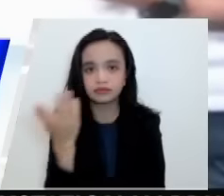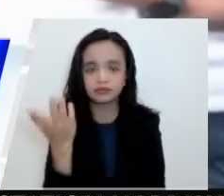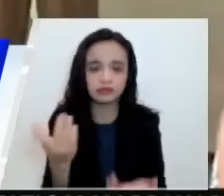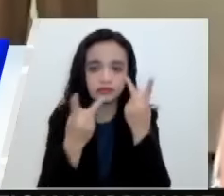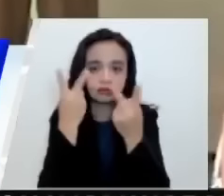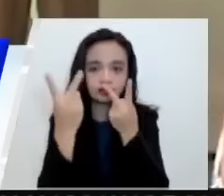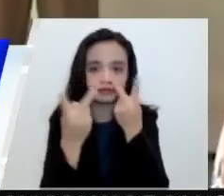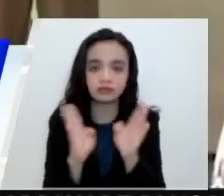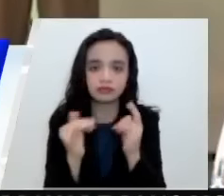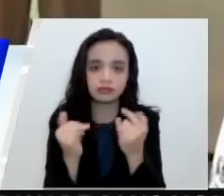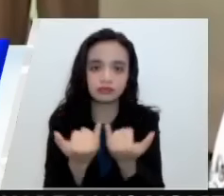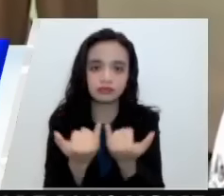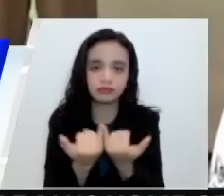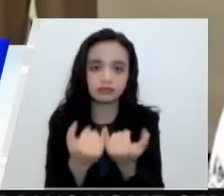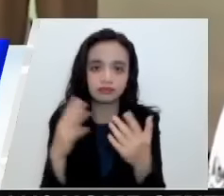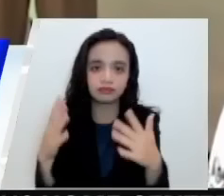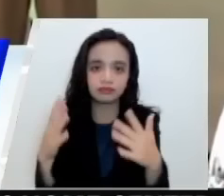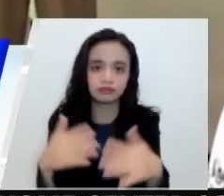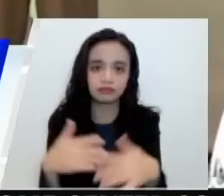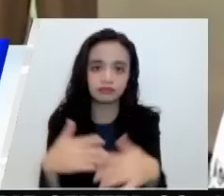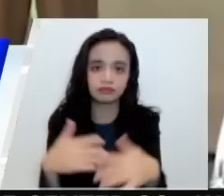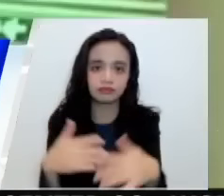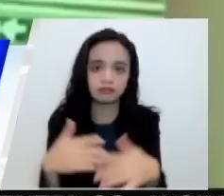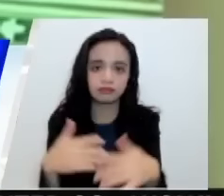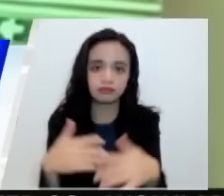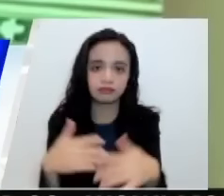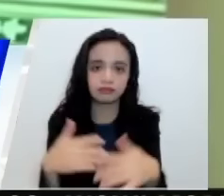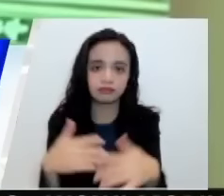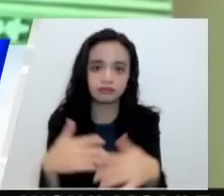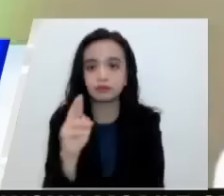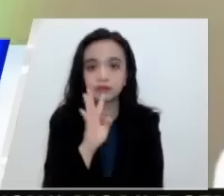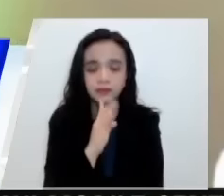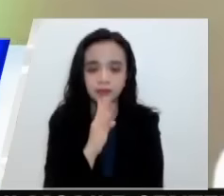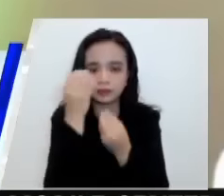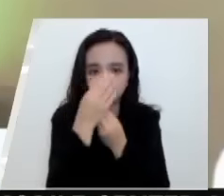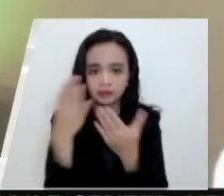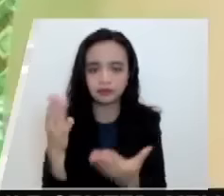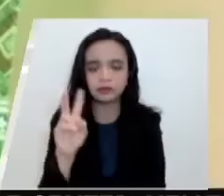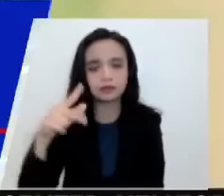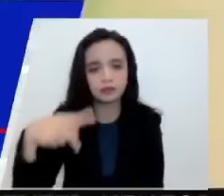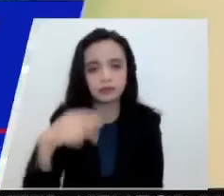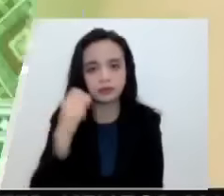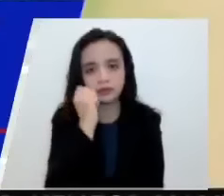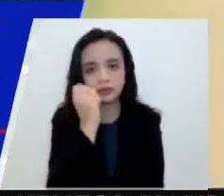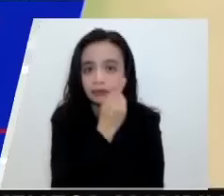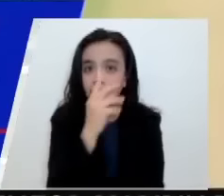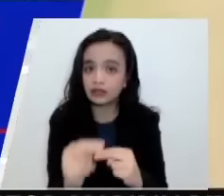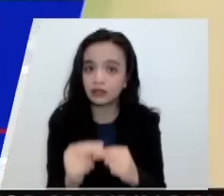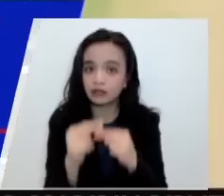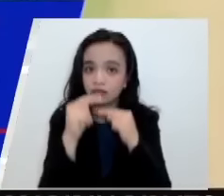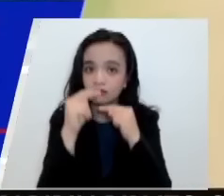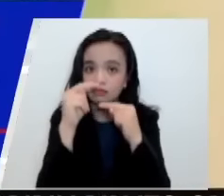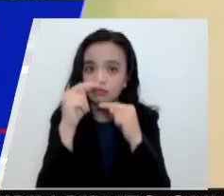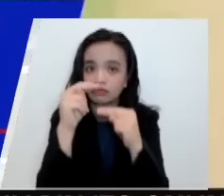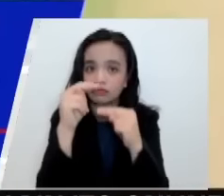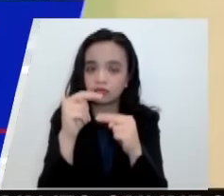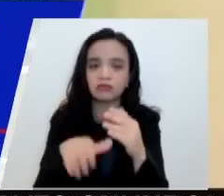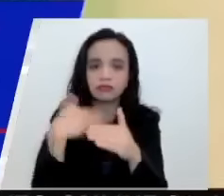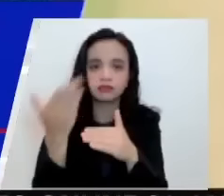City. Sa kanyang talumpati, inilahad ni Inday Sara na tatakbo siya sa susunod na eleksyon. Kalimog ko na ako